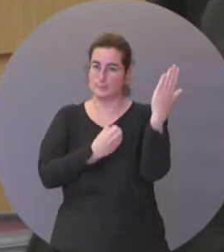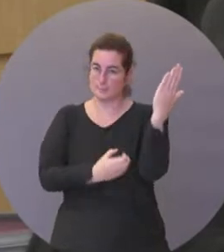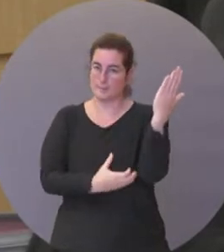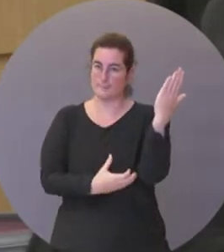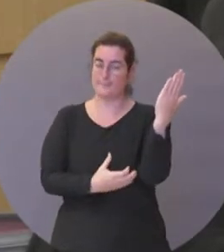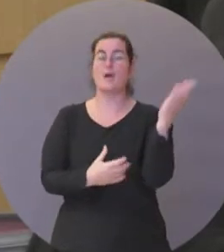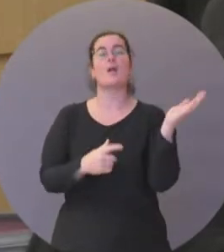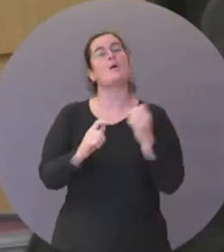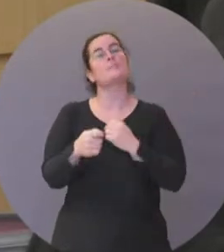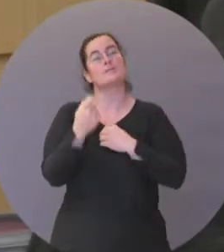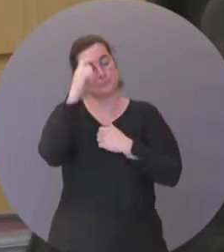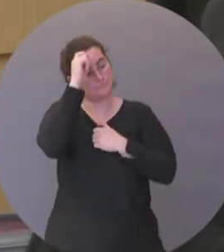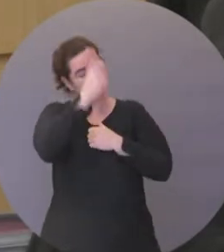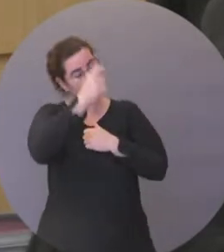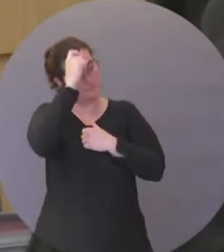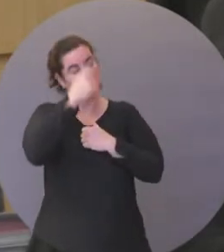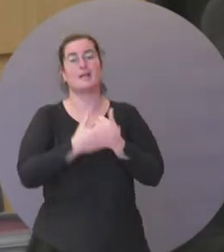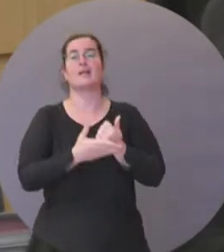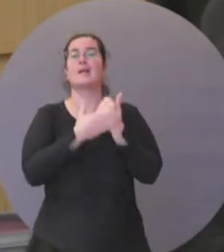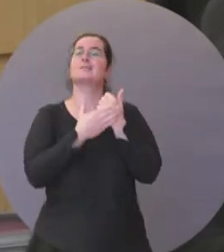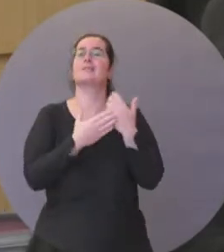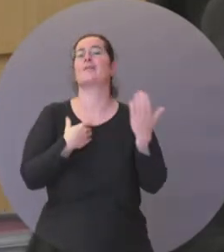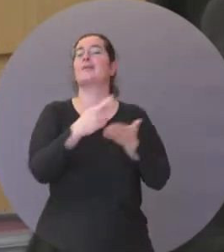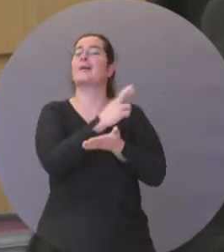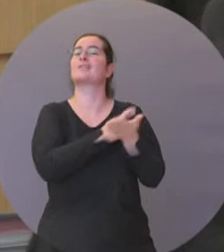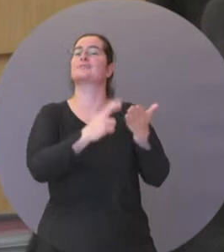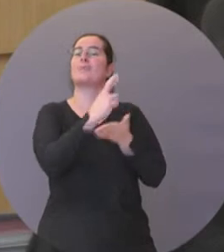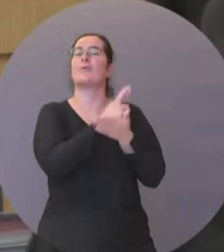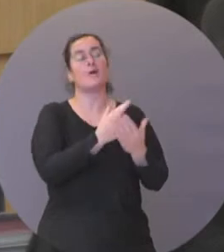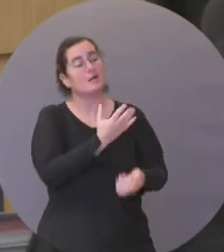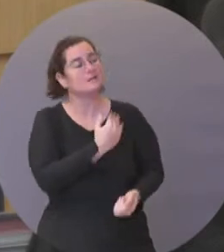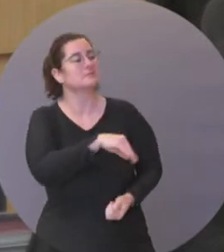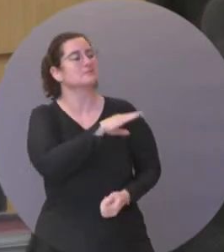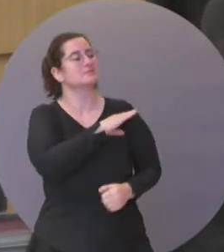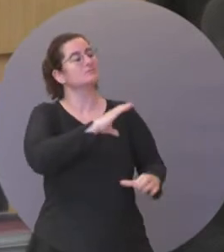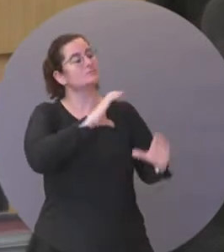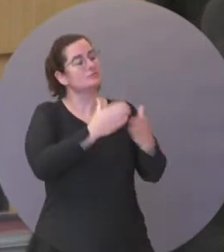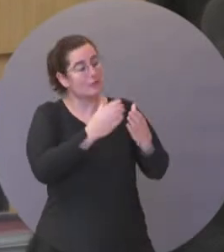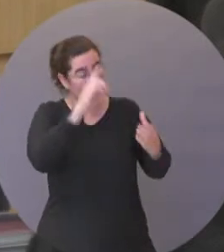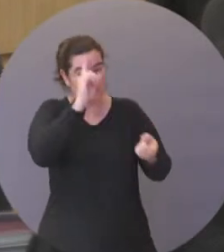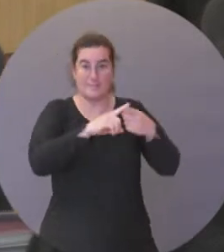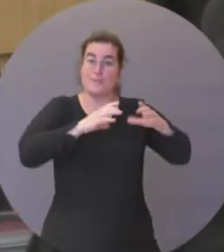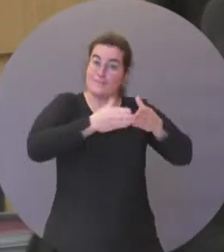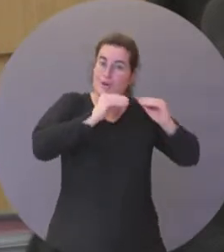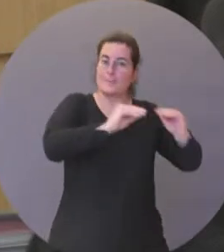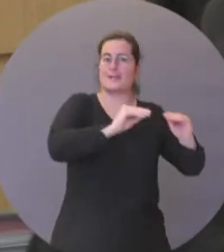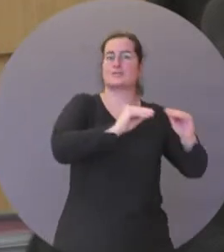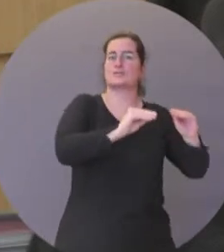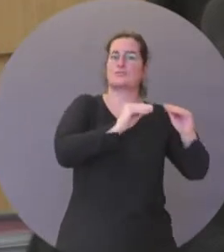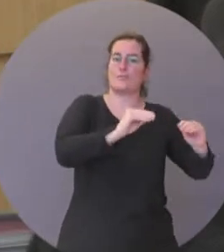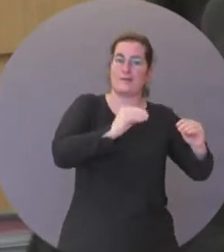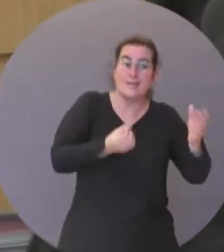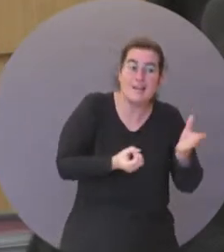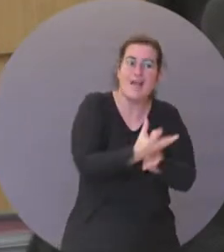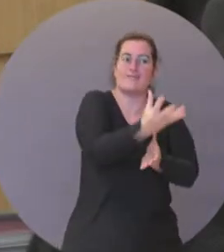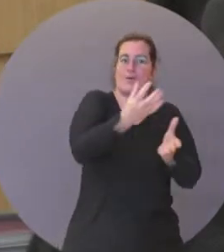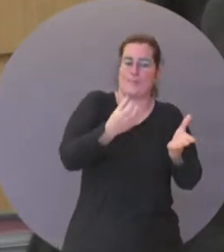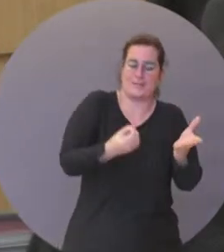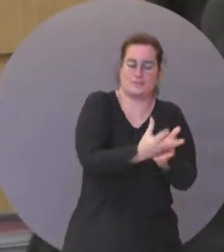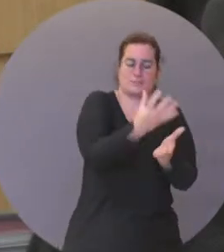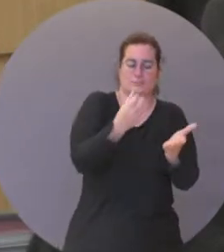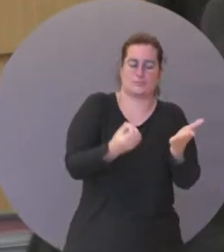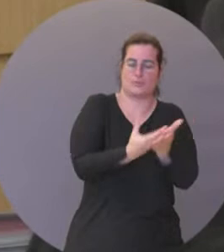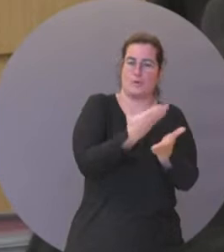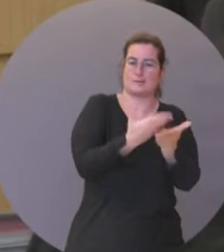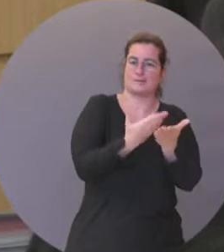partenariat avec la région en charge de l'information clé d'une insertion durable ainsi que les différents chantiers annoncés comme